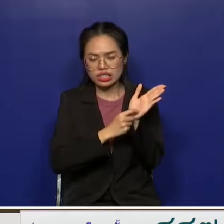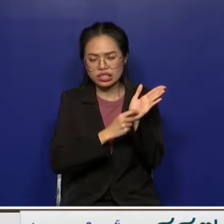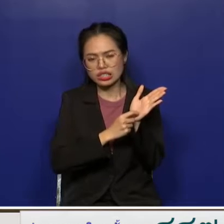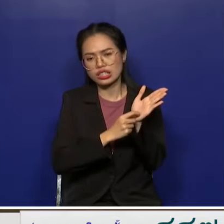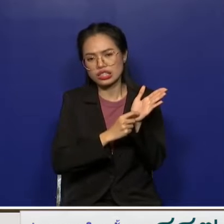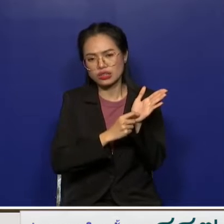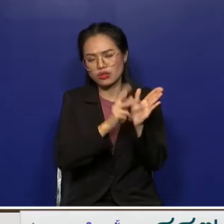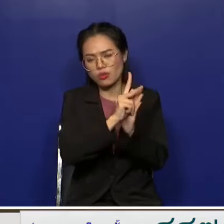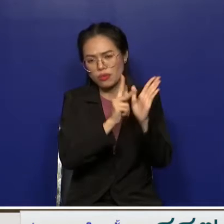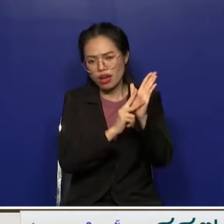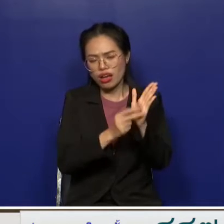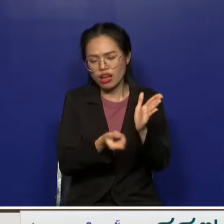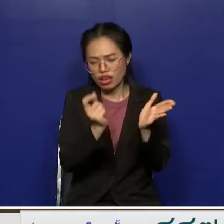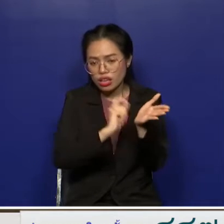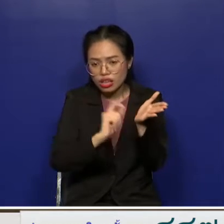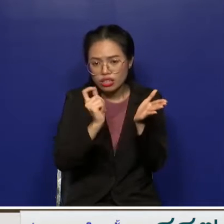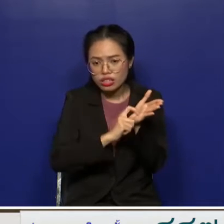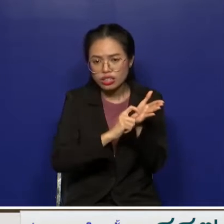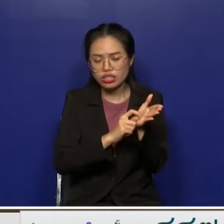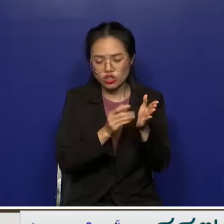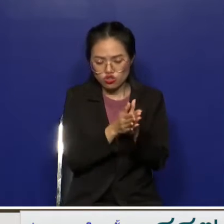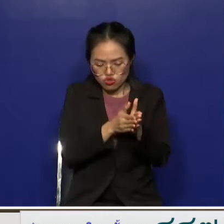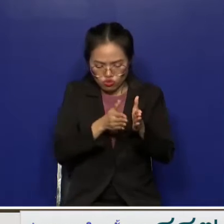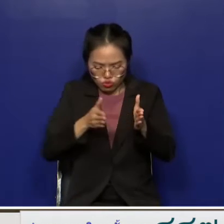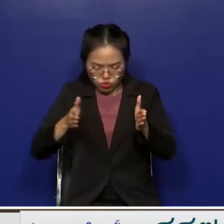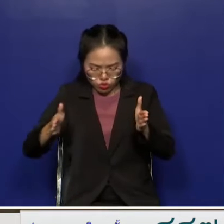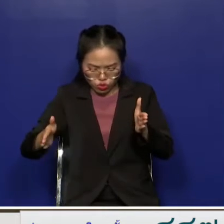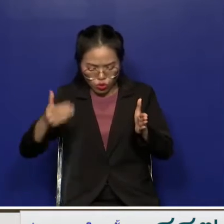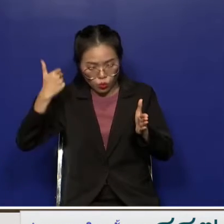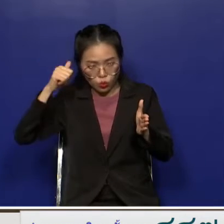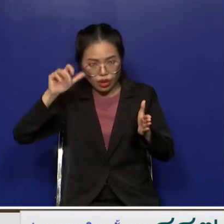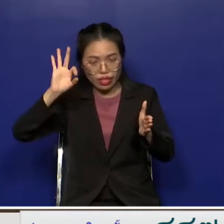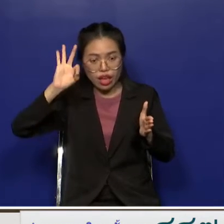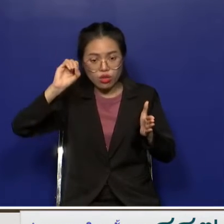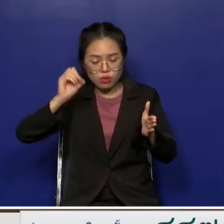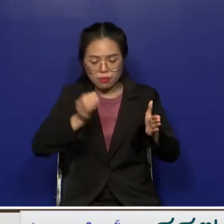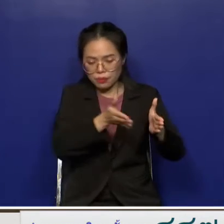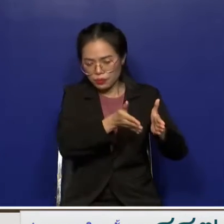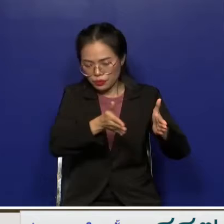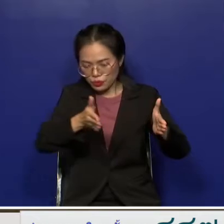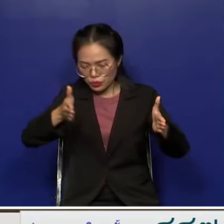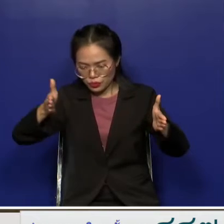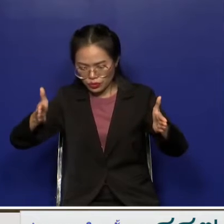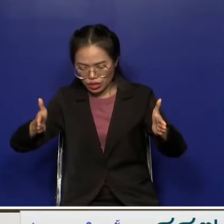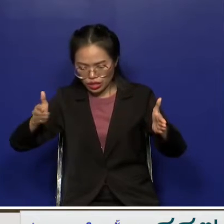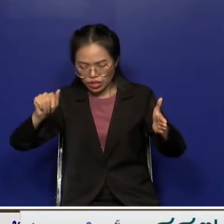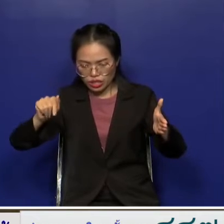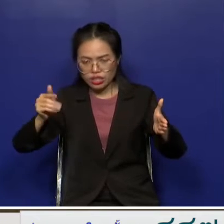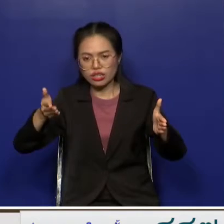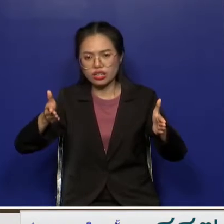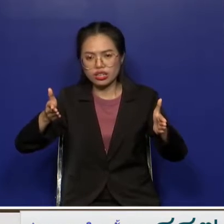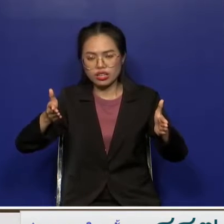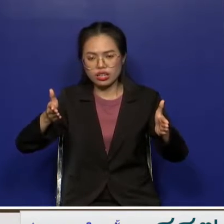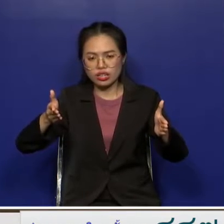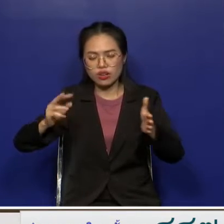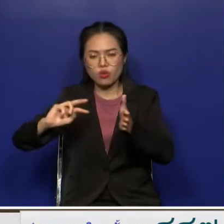า90วันเนี่ยมันเป็นช่วงระหว่างไทม์ไลน์ของเจ้าของกฎหมาย